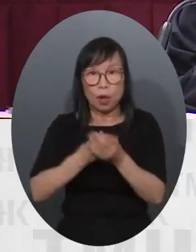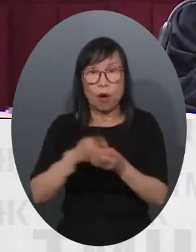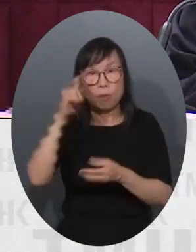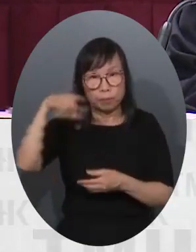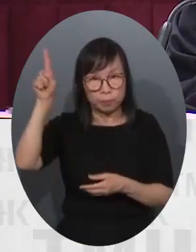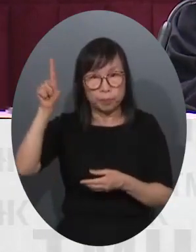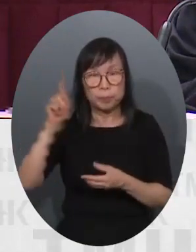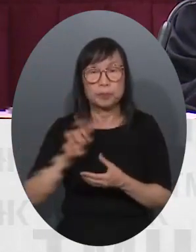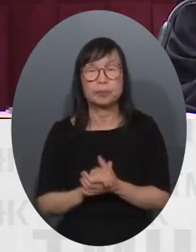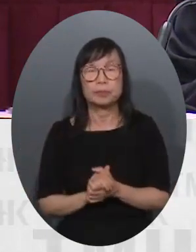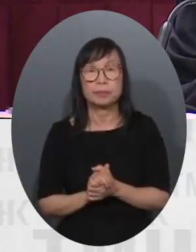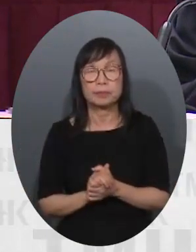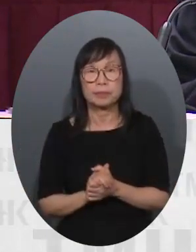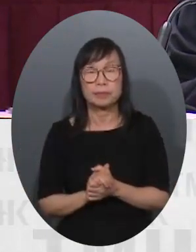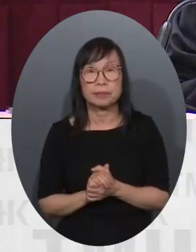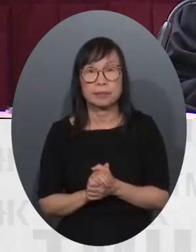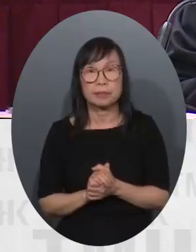過。